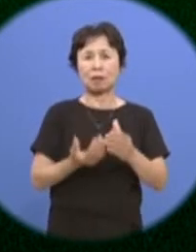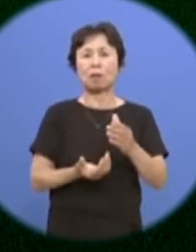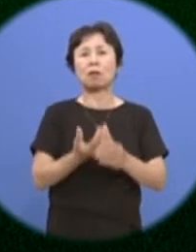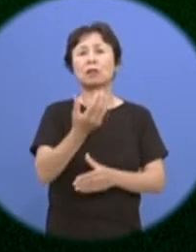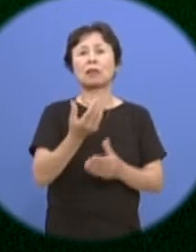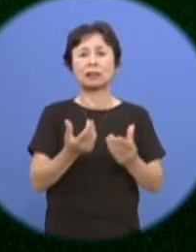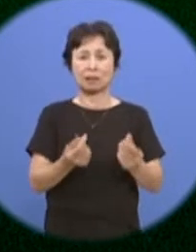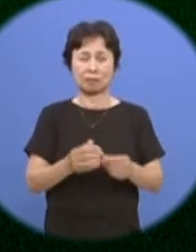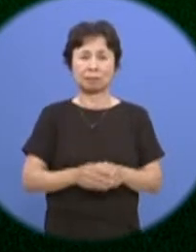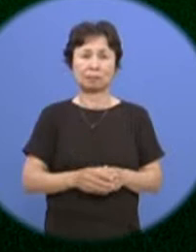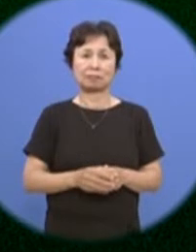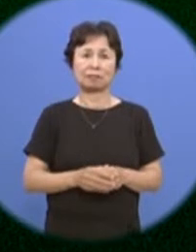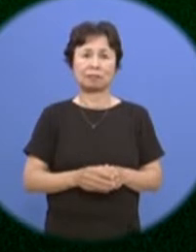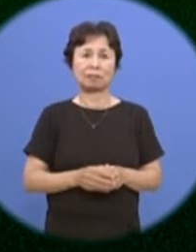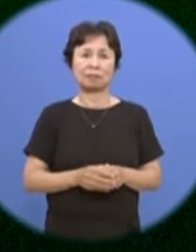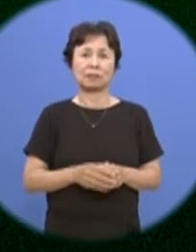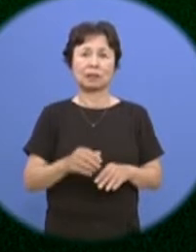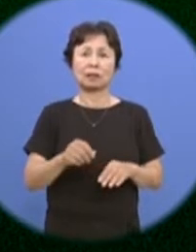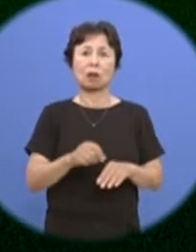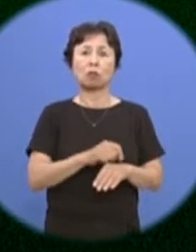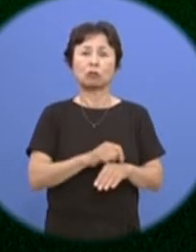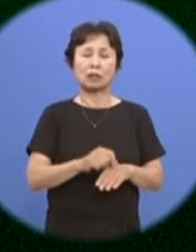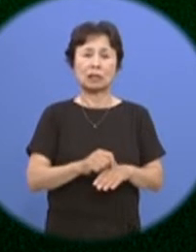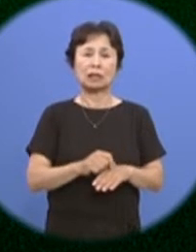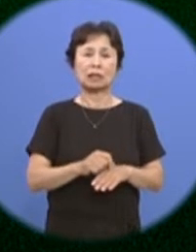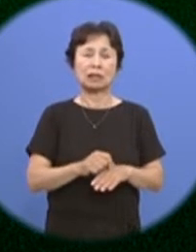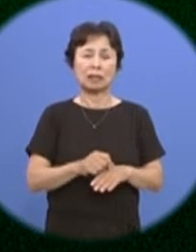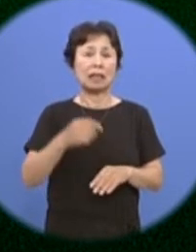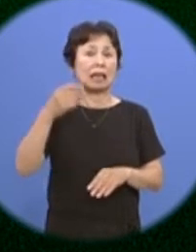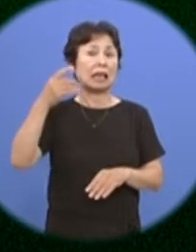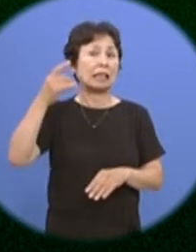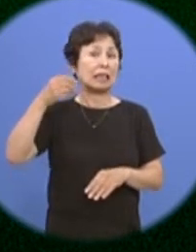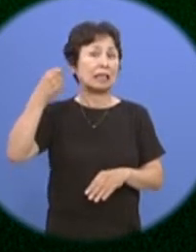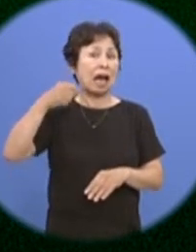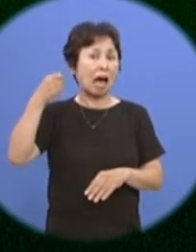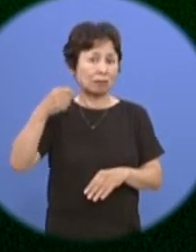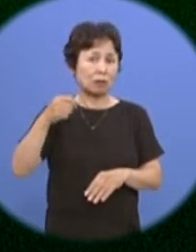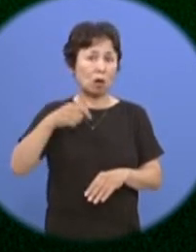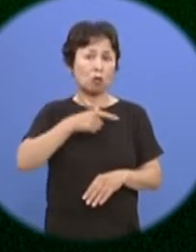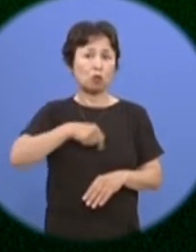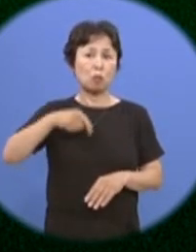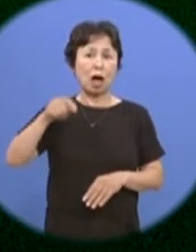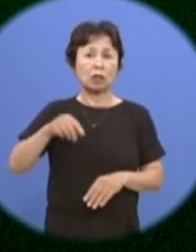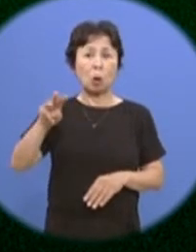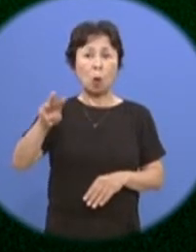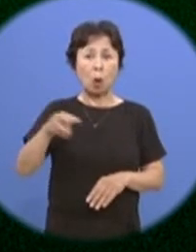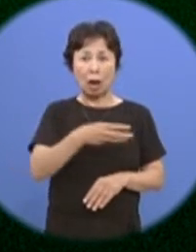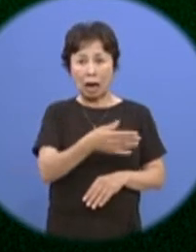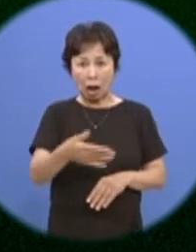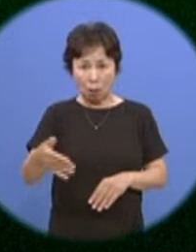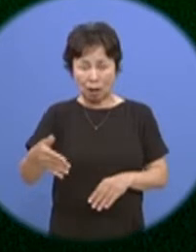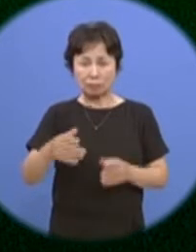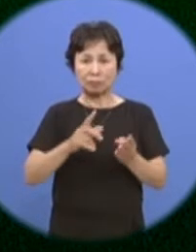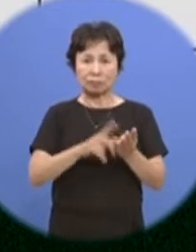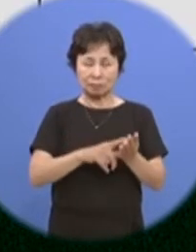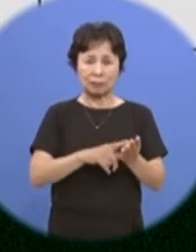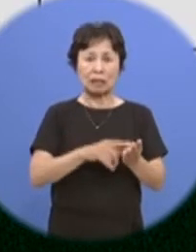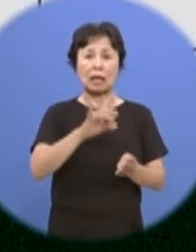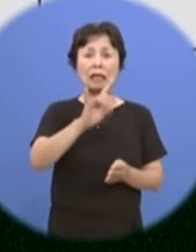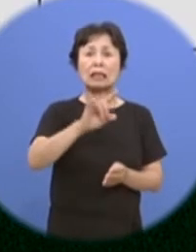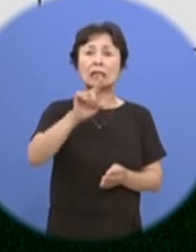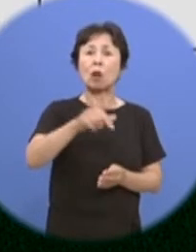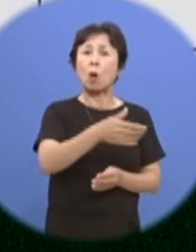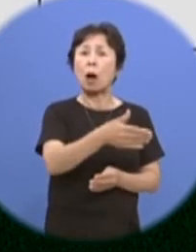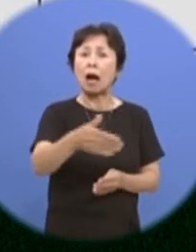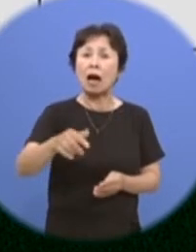に紀南と、まあ、熊野川ですね、それから紀の川の流域、 はい、 そういうところは川